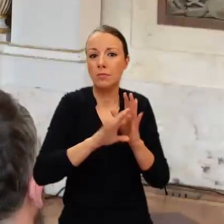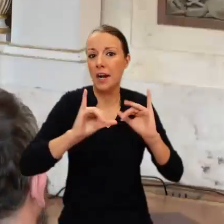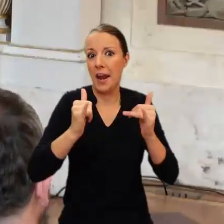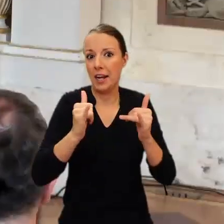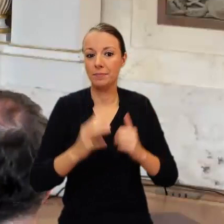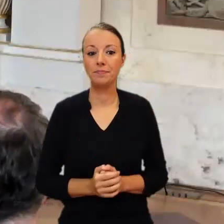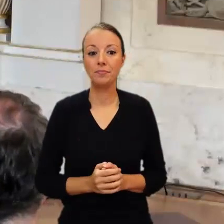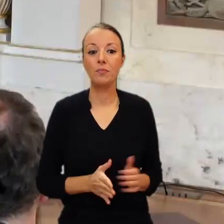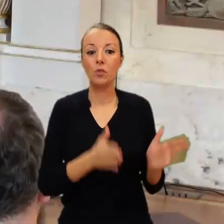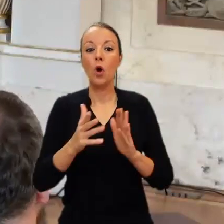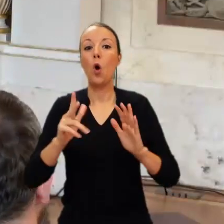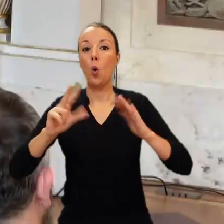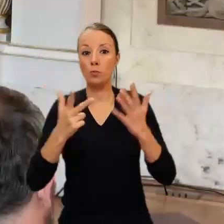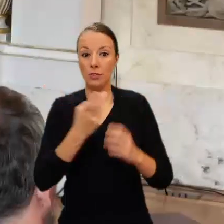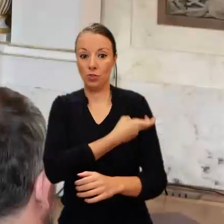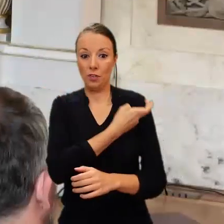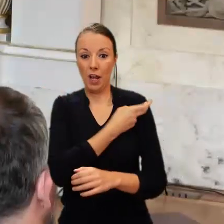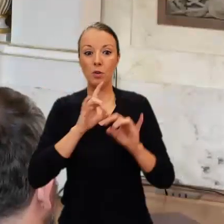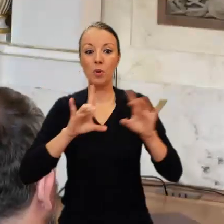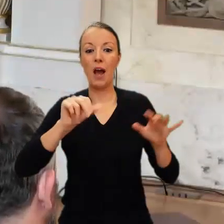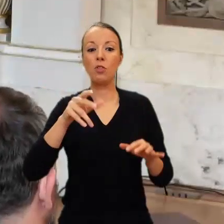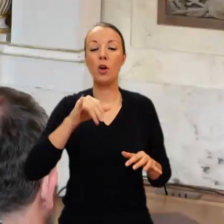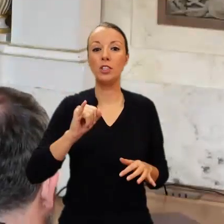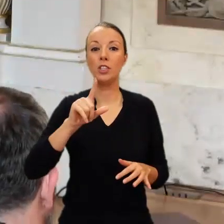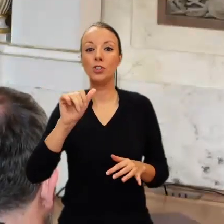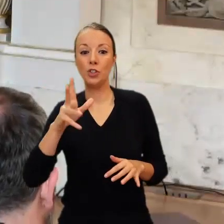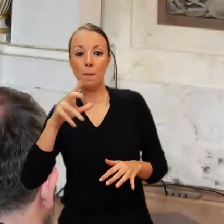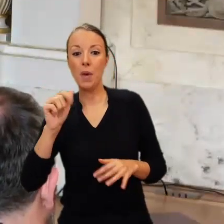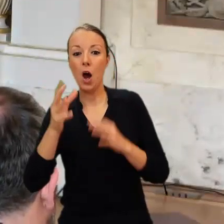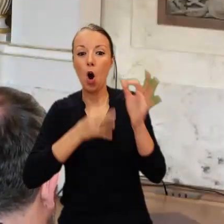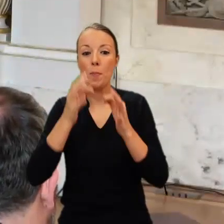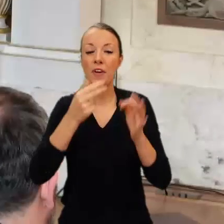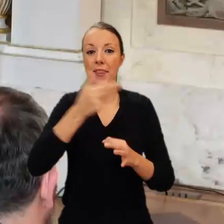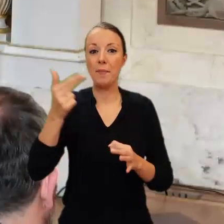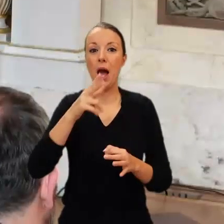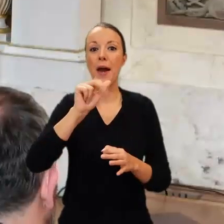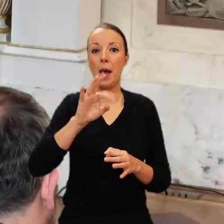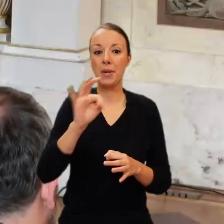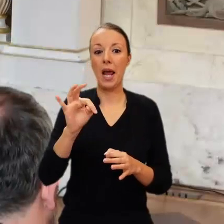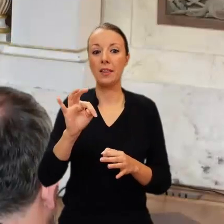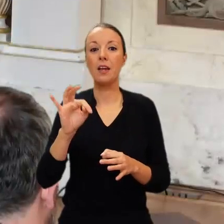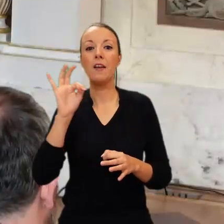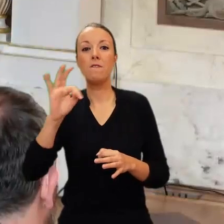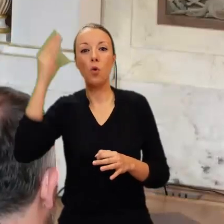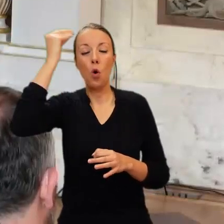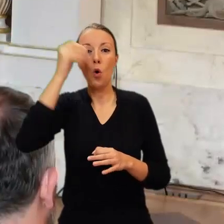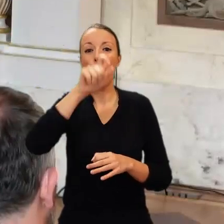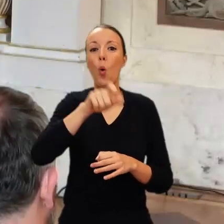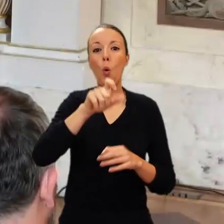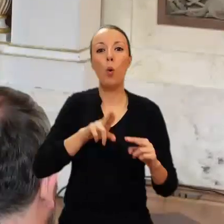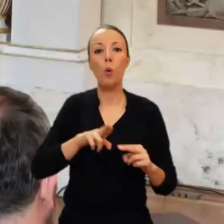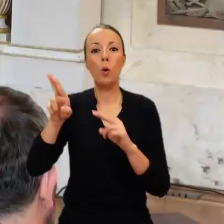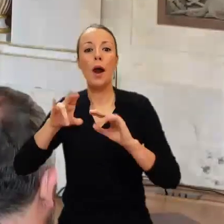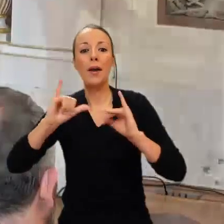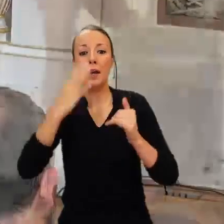w tej sali posłuchamy profesora Antoniego Zięby, który wygłosi wykład pod tytułem Rembrandt i uczniowie, jak powstawały